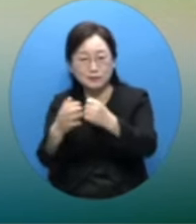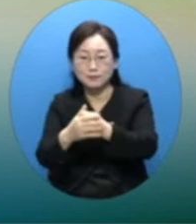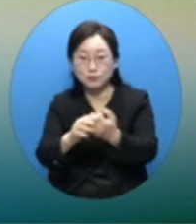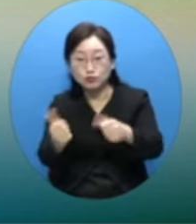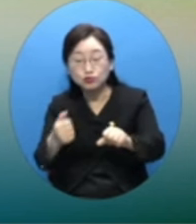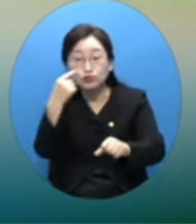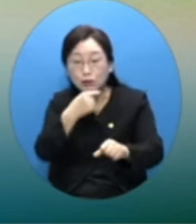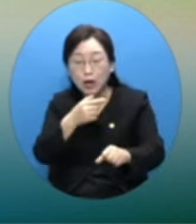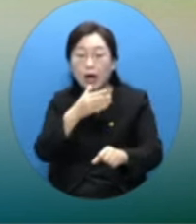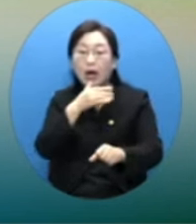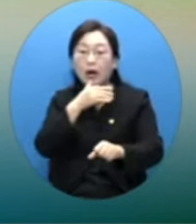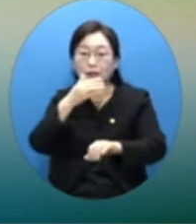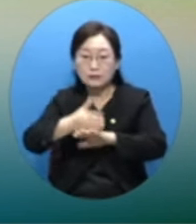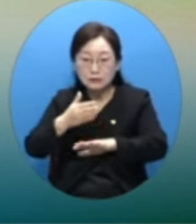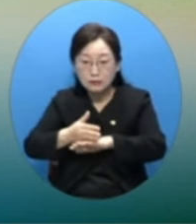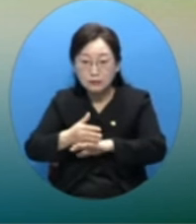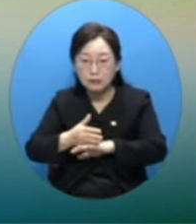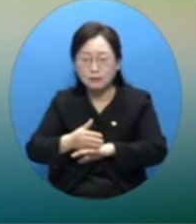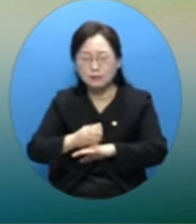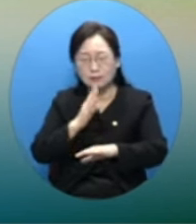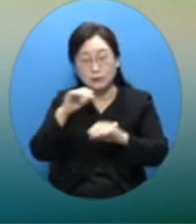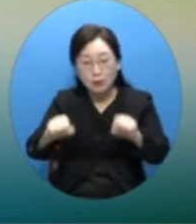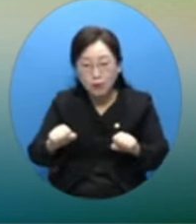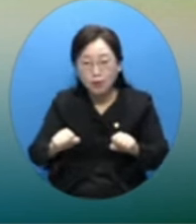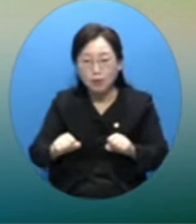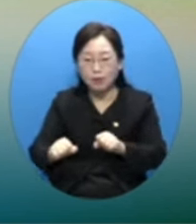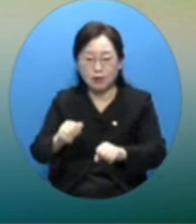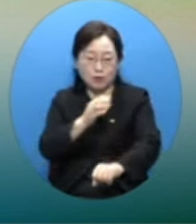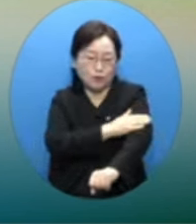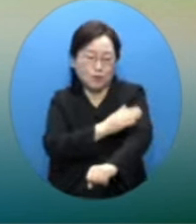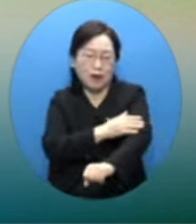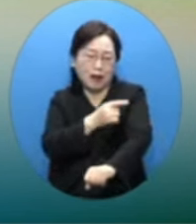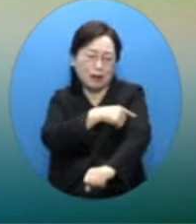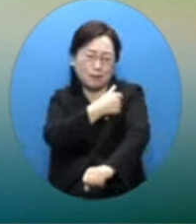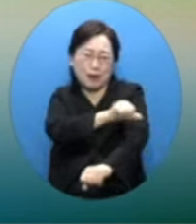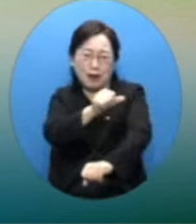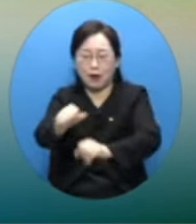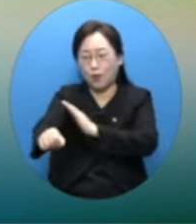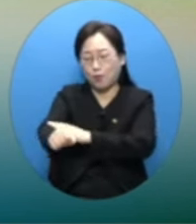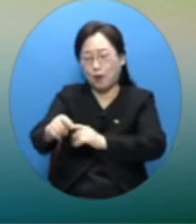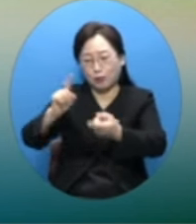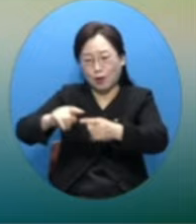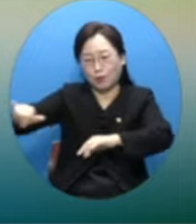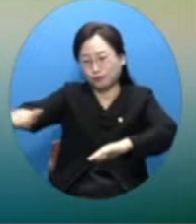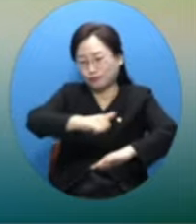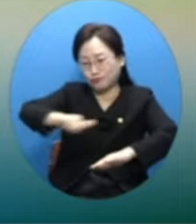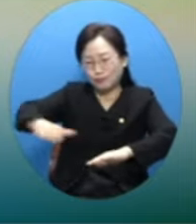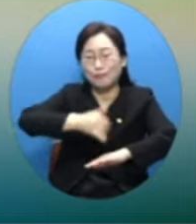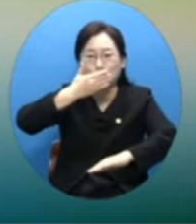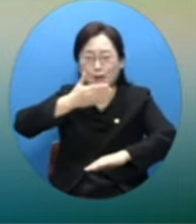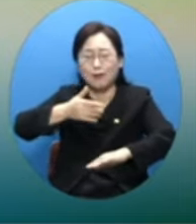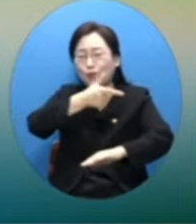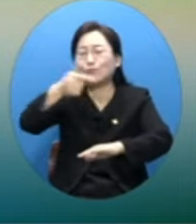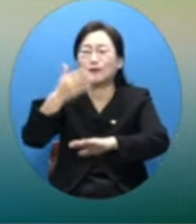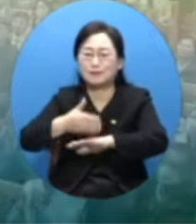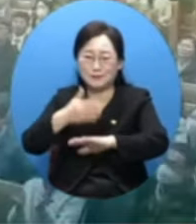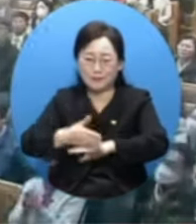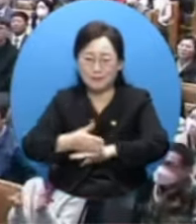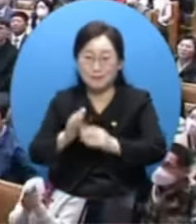감사합니다. 저도 팔 하나밖에 안 부러졌습니다. 그것도 왼팔이 부러져 오른팔로 계속 일할 수 있게 되어 감사합니다.